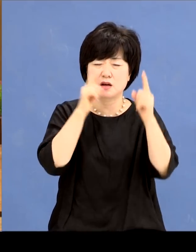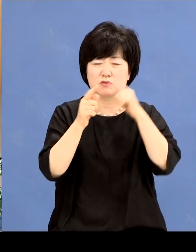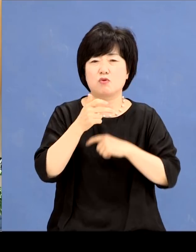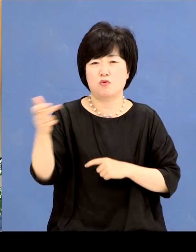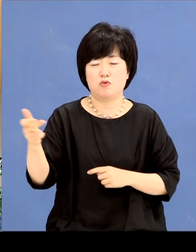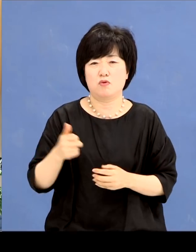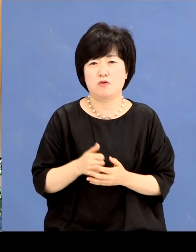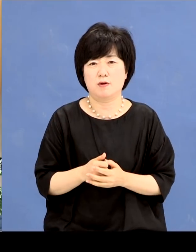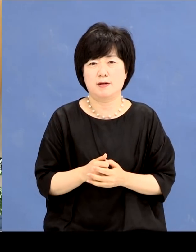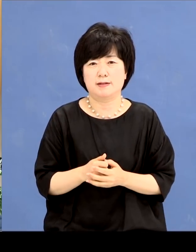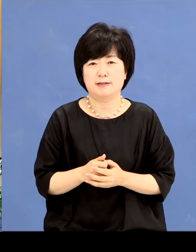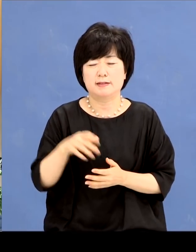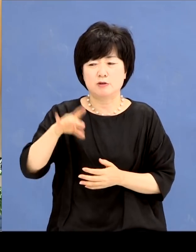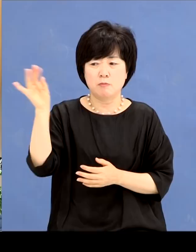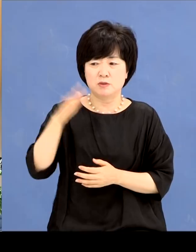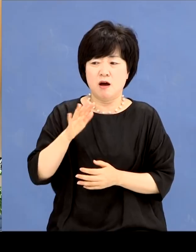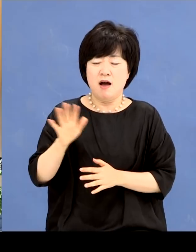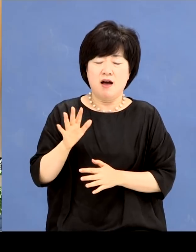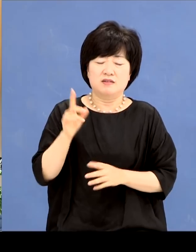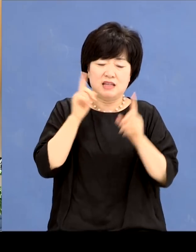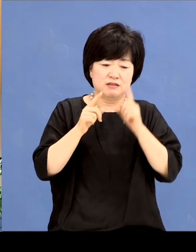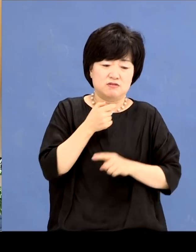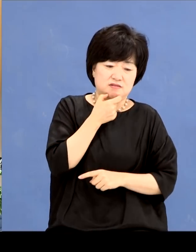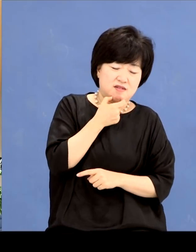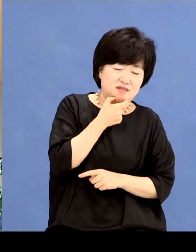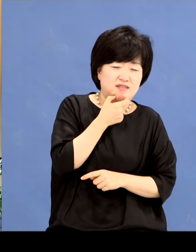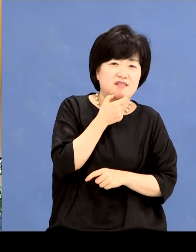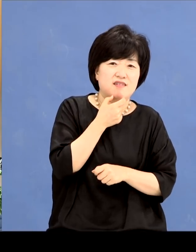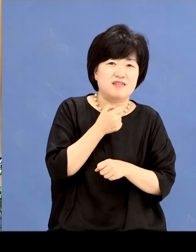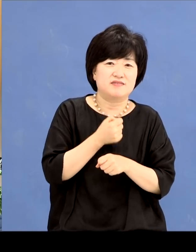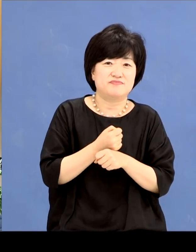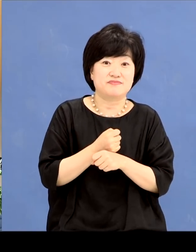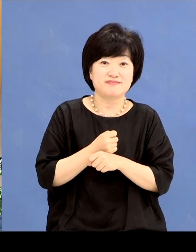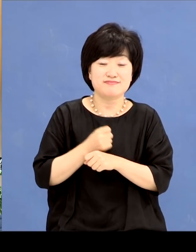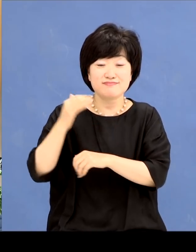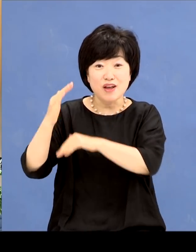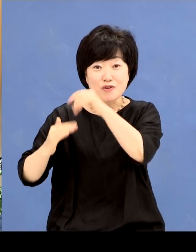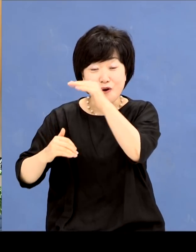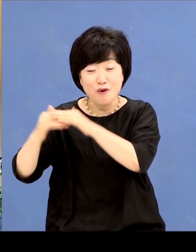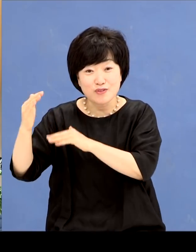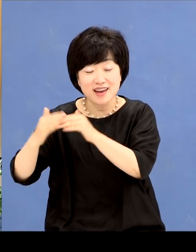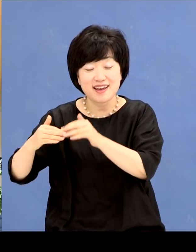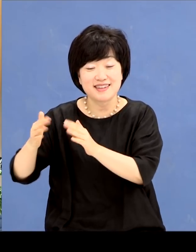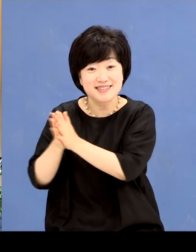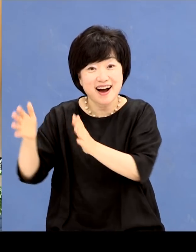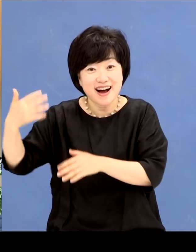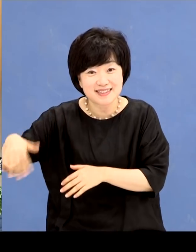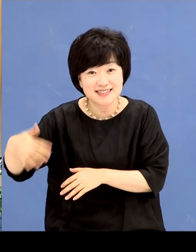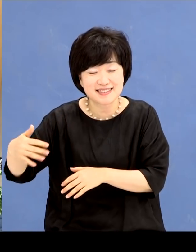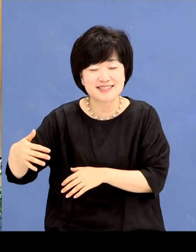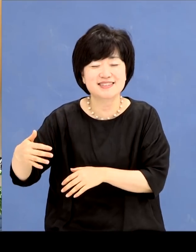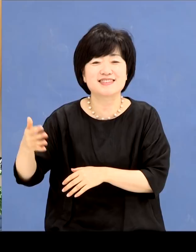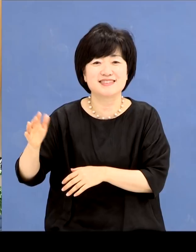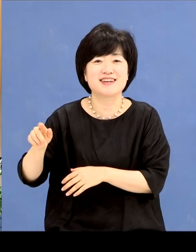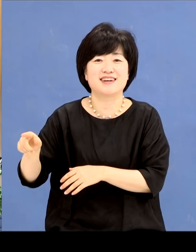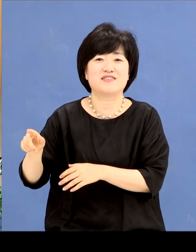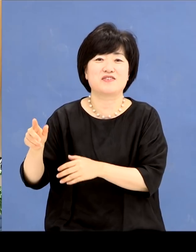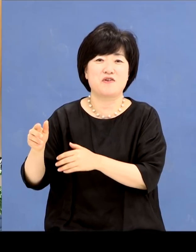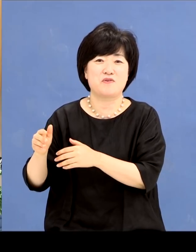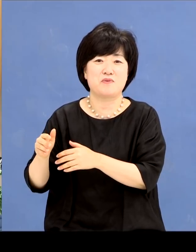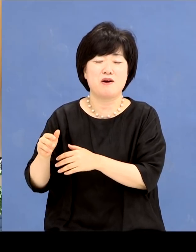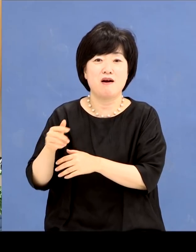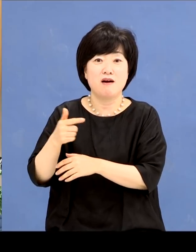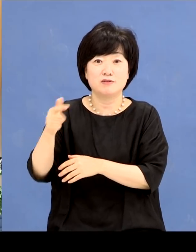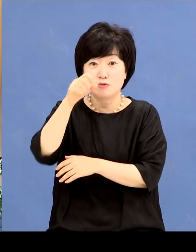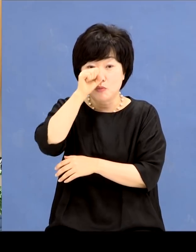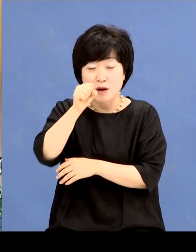비해서. 그래서 아예 그 싹을 잘라버리는 그러니까. 거예요. 네. 근데 저에게도 연애도 안 했는데 네. 그러한 시간들이 온 거예요. 그래서